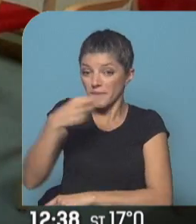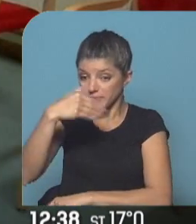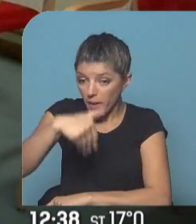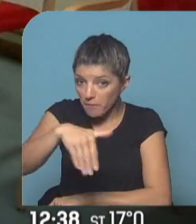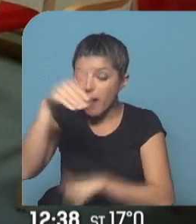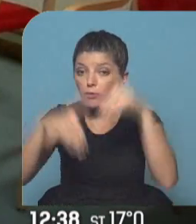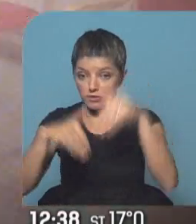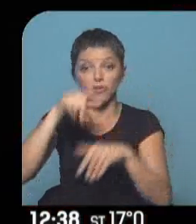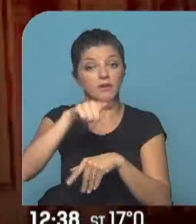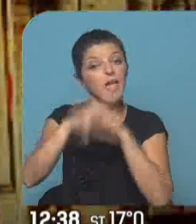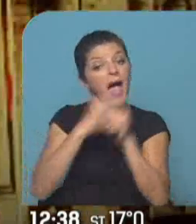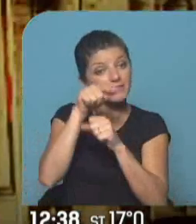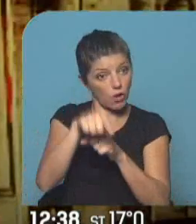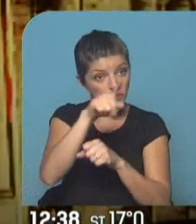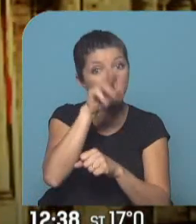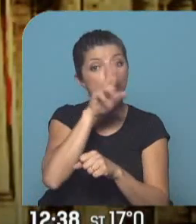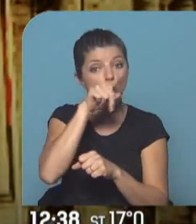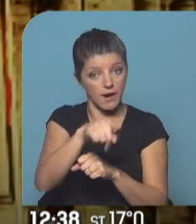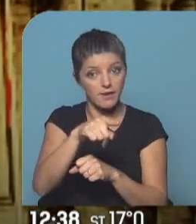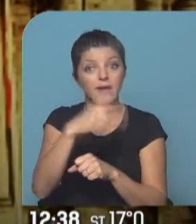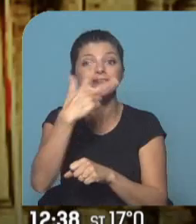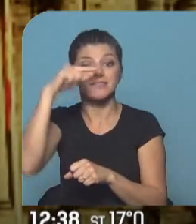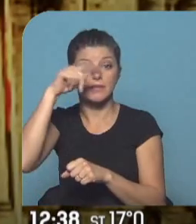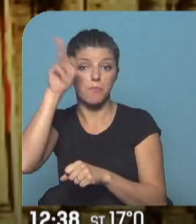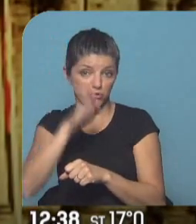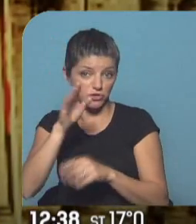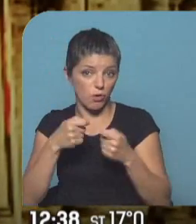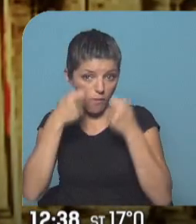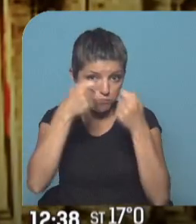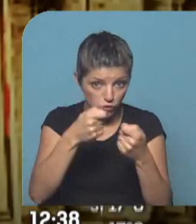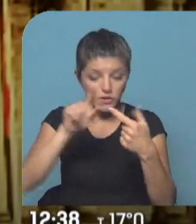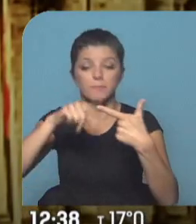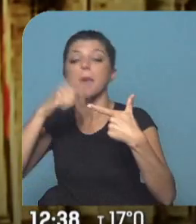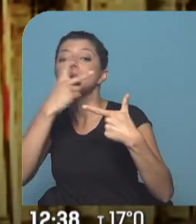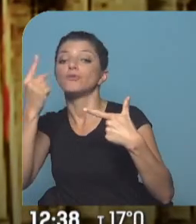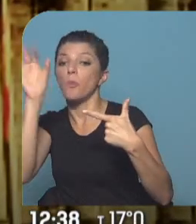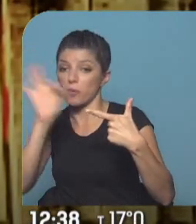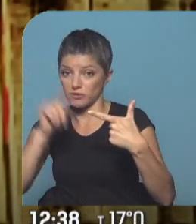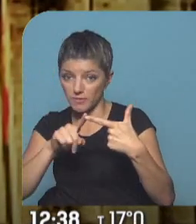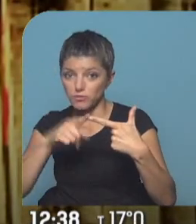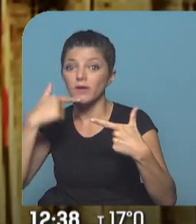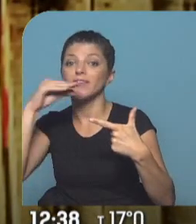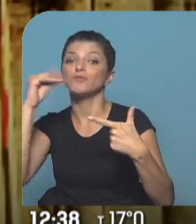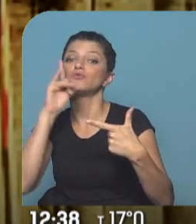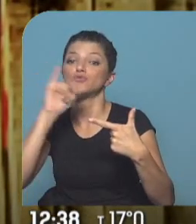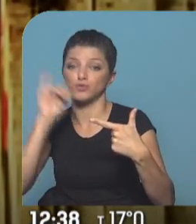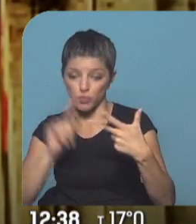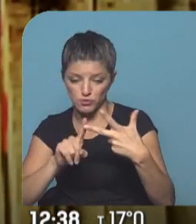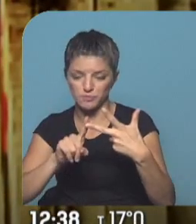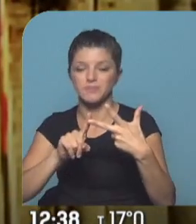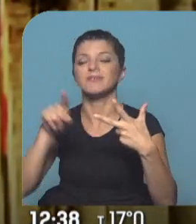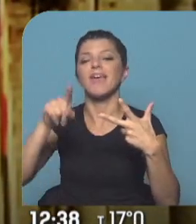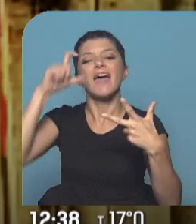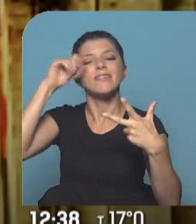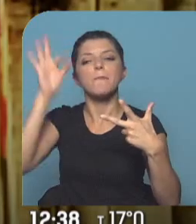Merkel mantiene un 37% de las preferencias del electorado contra un 21% para Schulz, un 10% para la izquierda de Die